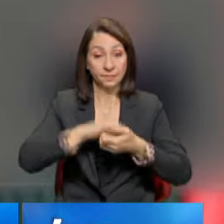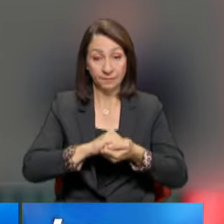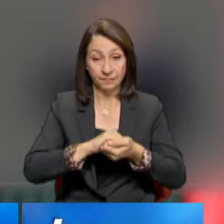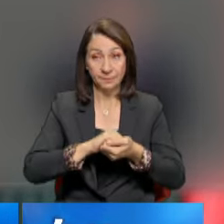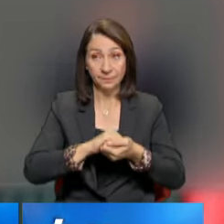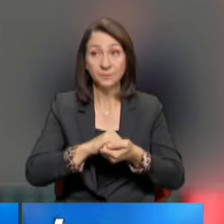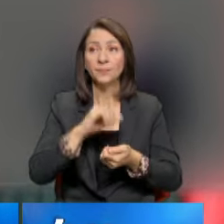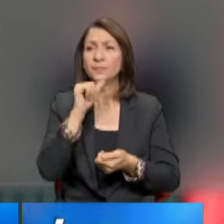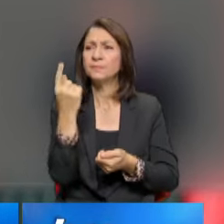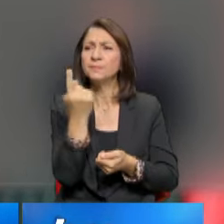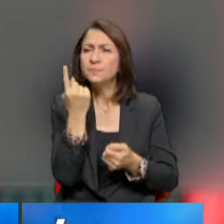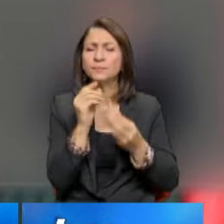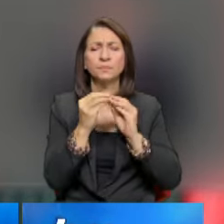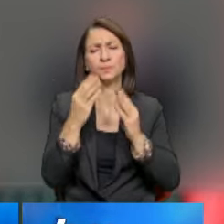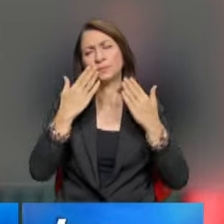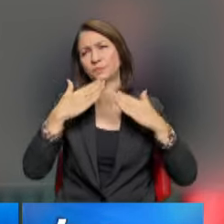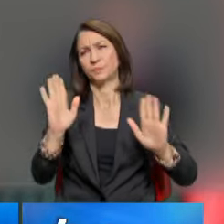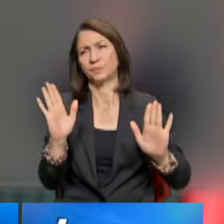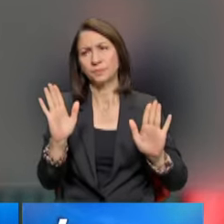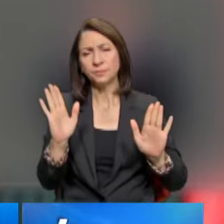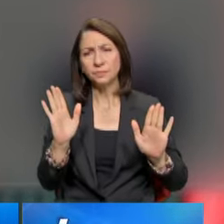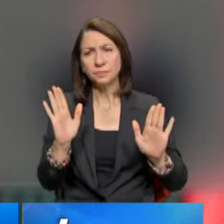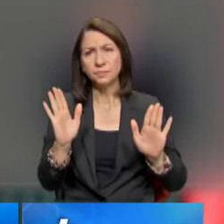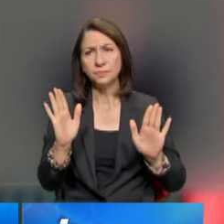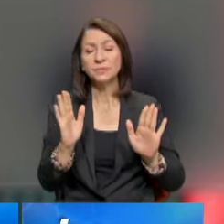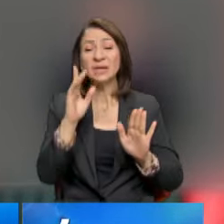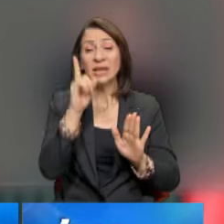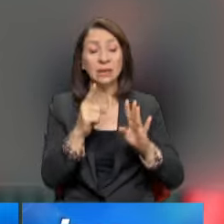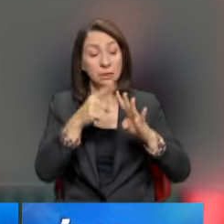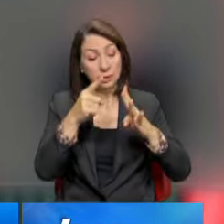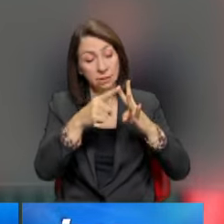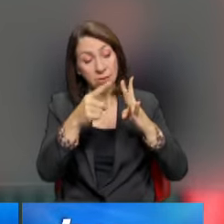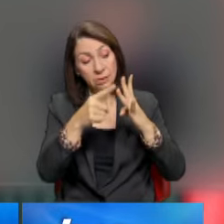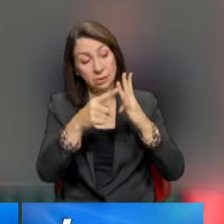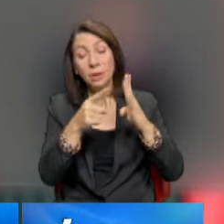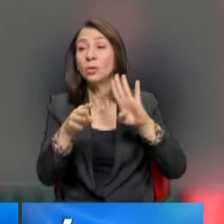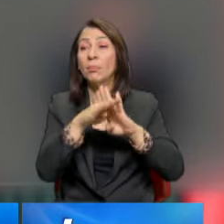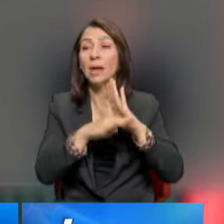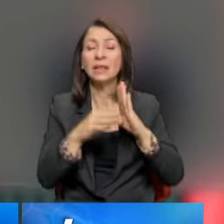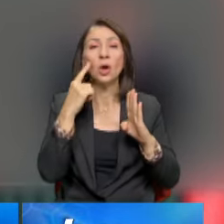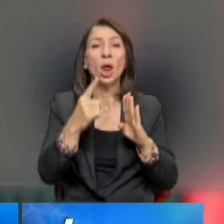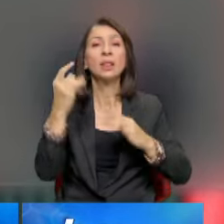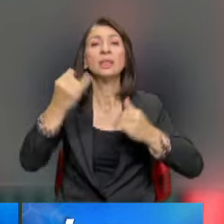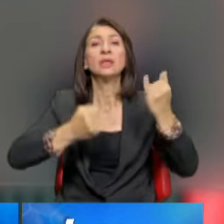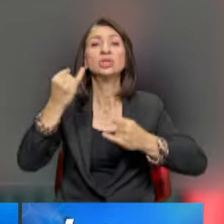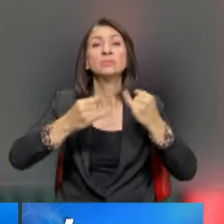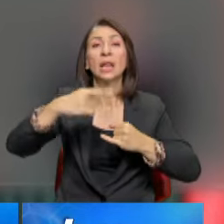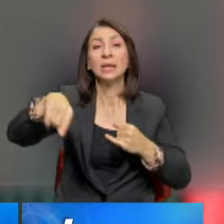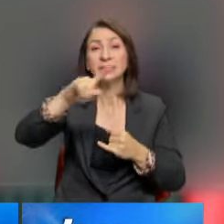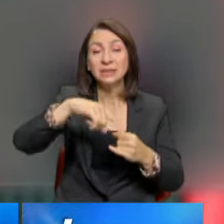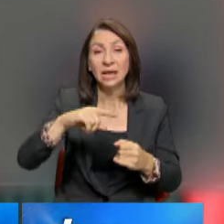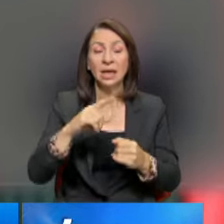İttifakı'nın herhangi bir sorununun olmadığını, ilk 4 madde üzerinden yapılan tartışmaların